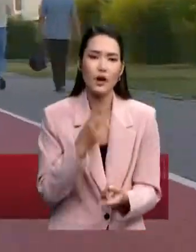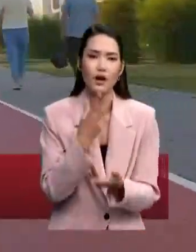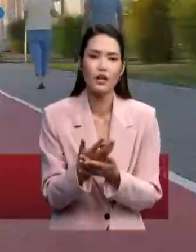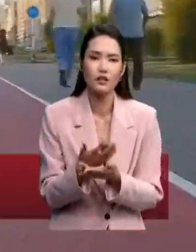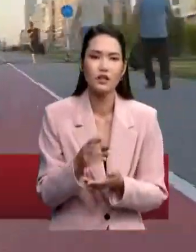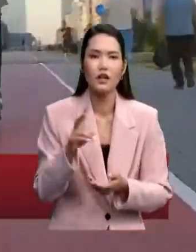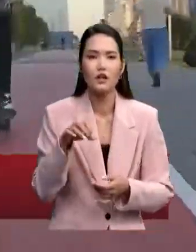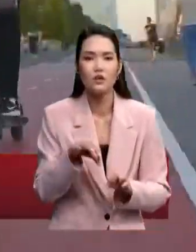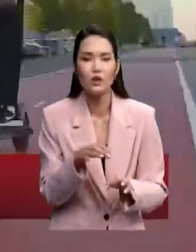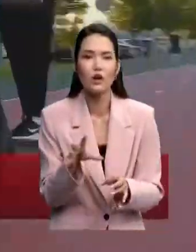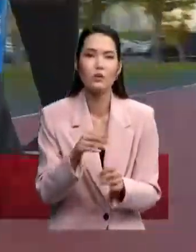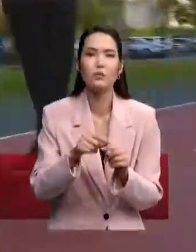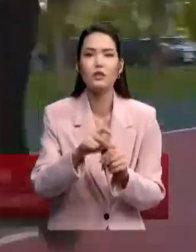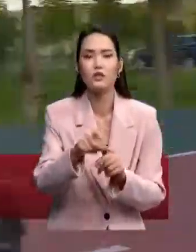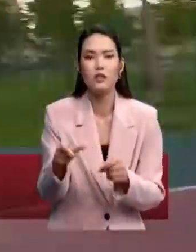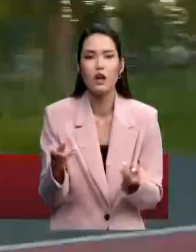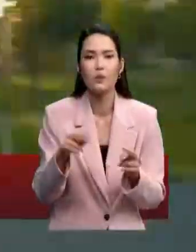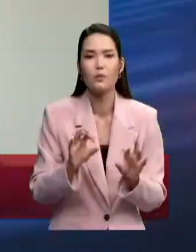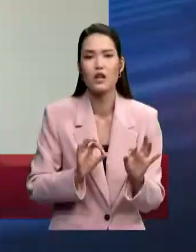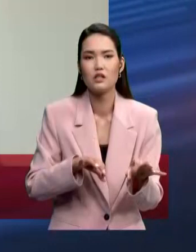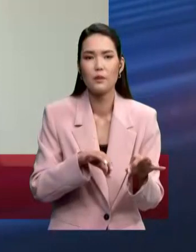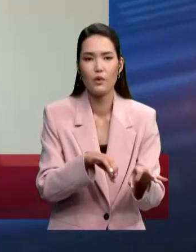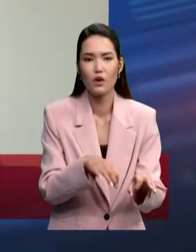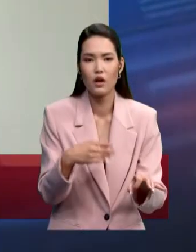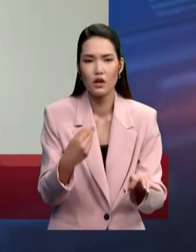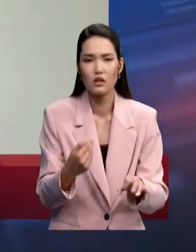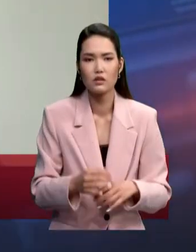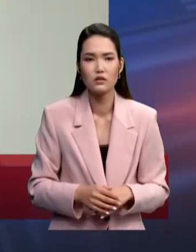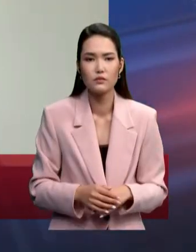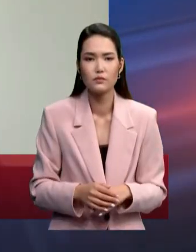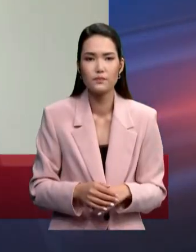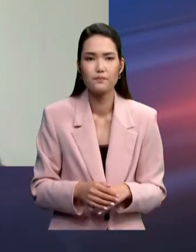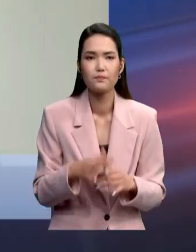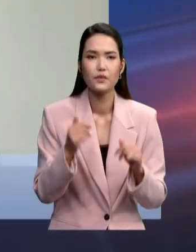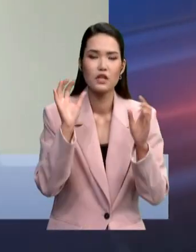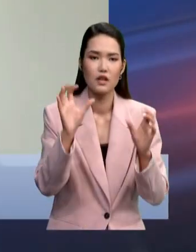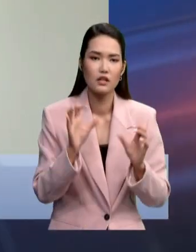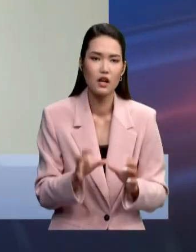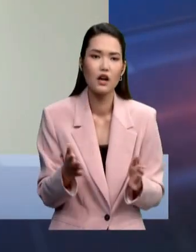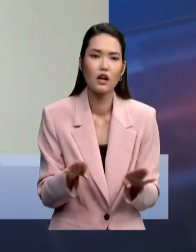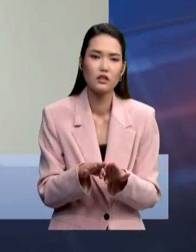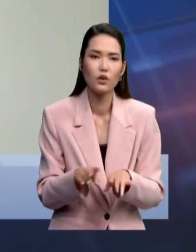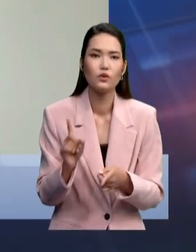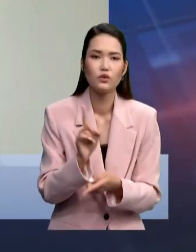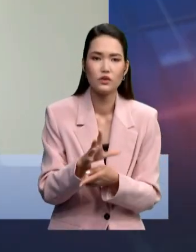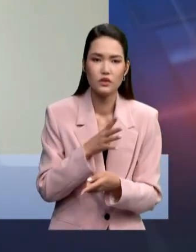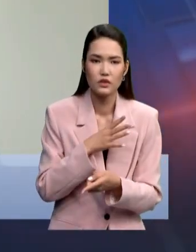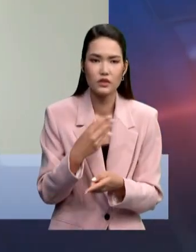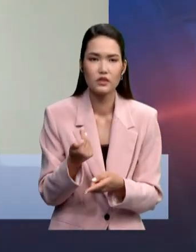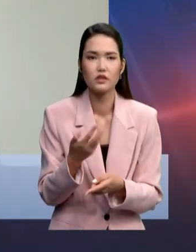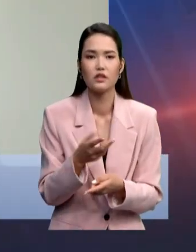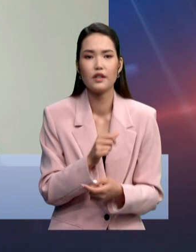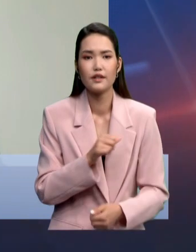рад, что теперь закреплен статус самоката. Рост значительный, и законодатели давно должны были на него ответить. В связи с